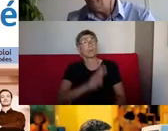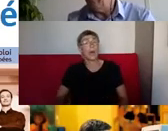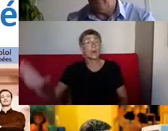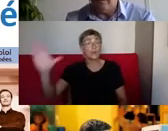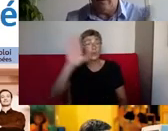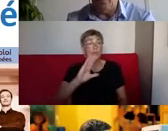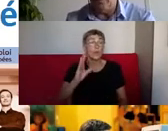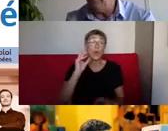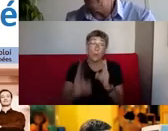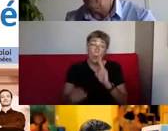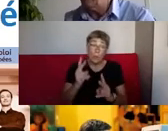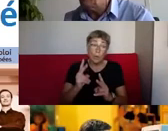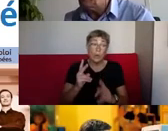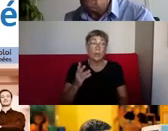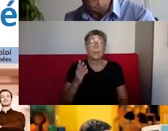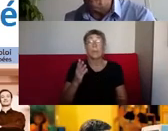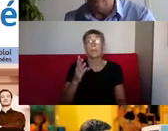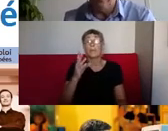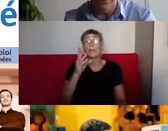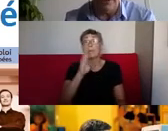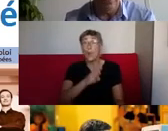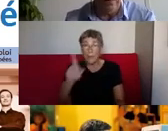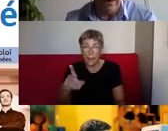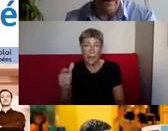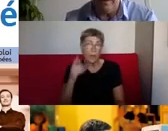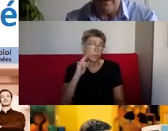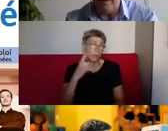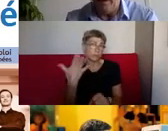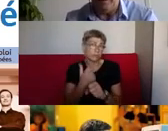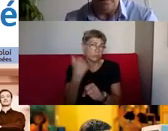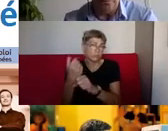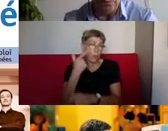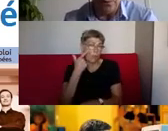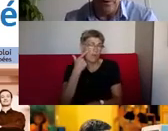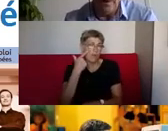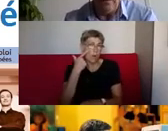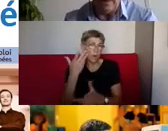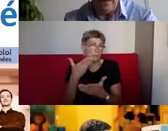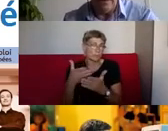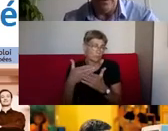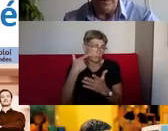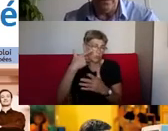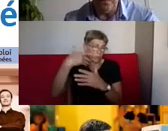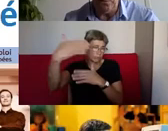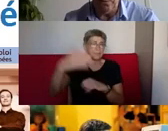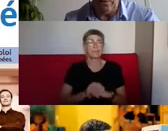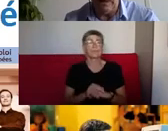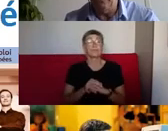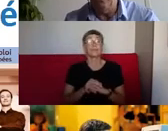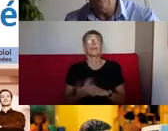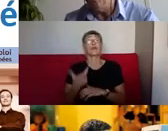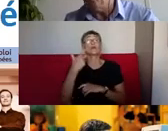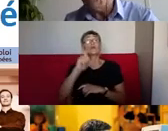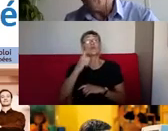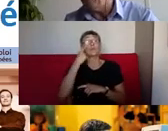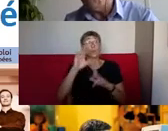pas un Duo Day qui s'inscrit dans la semaine pour l'emploi chaque année. On verra. Ça, c'est pas dans notre sort. Voilà. Donc, cette semaine pour l'emploi, elle est